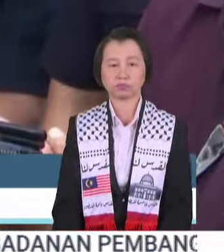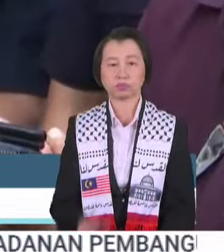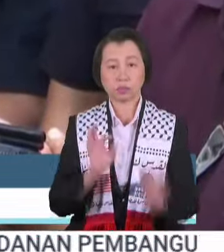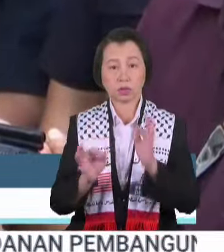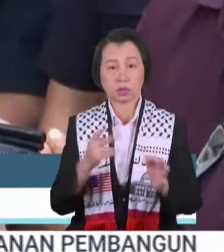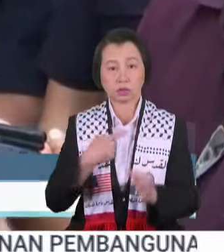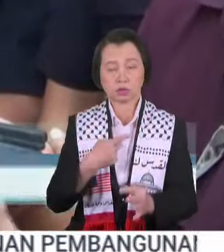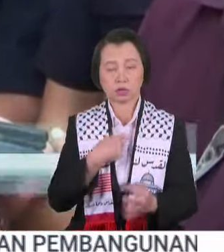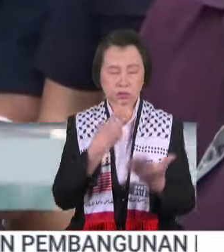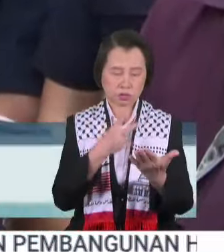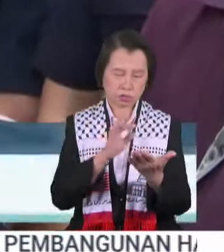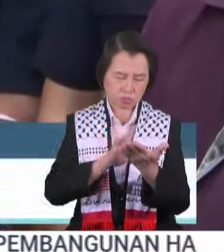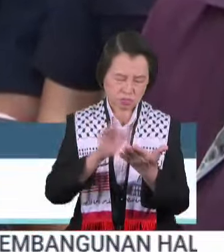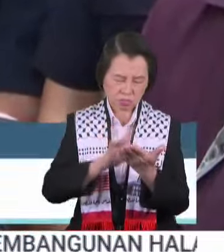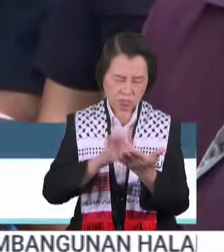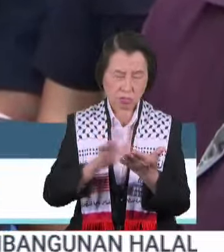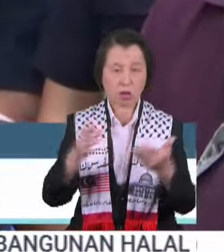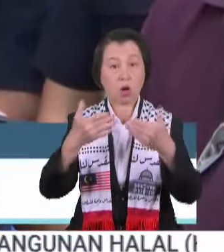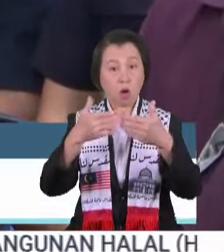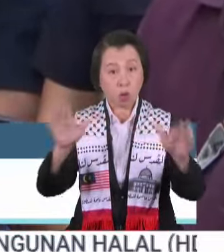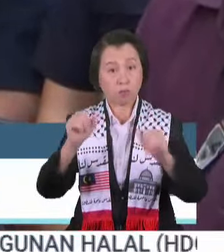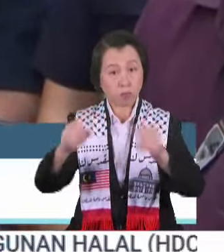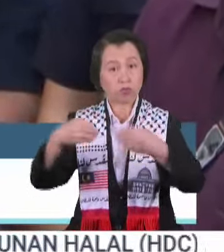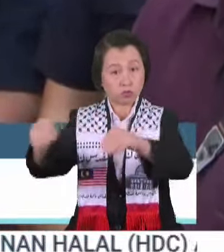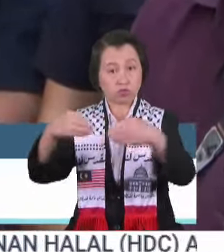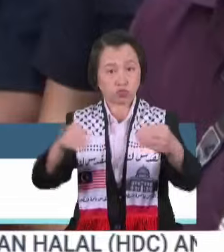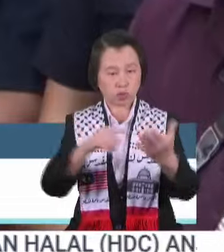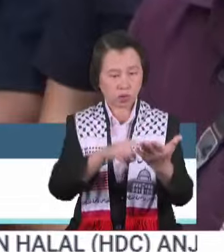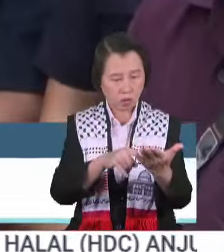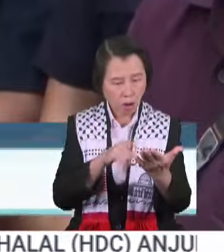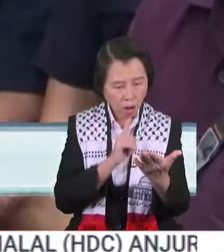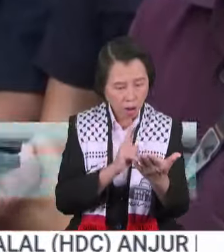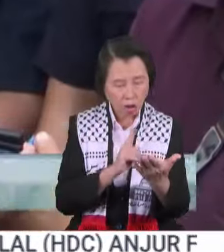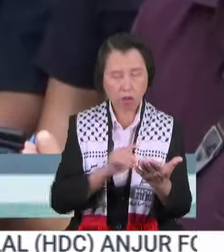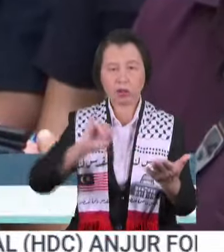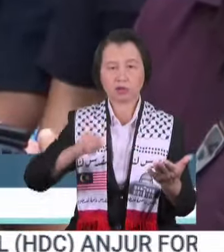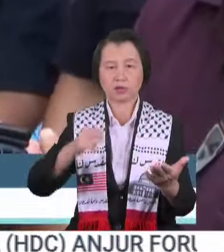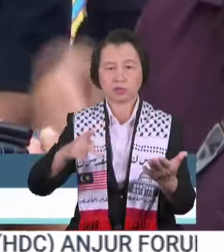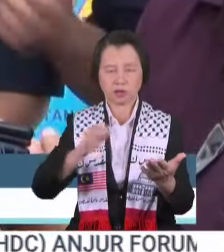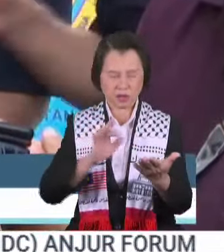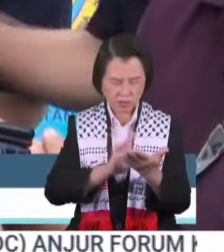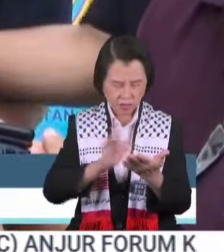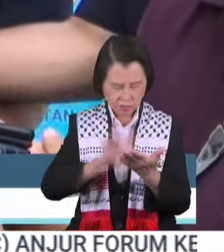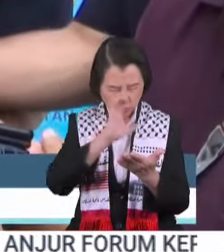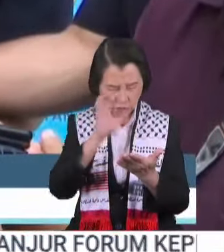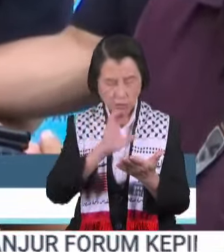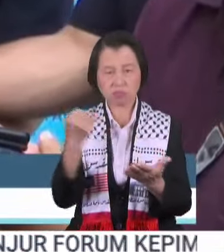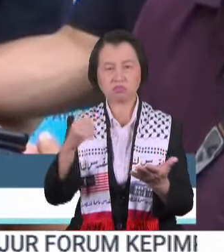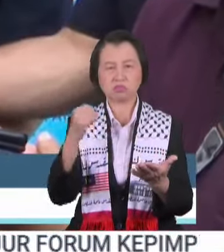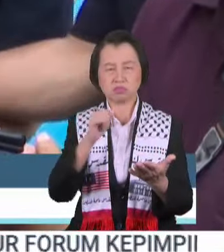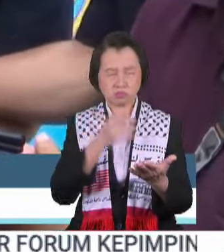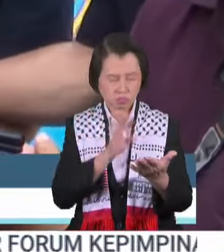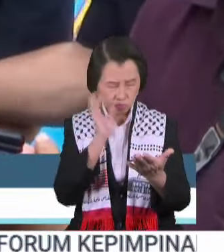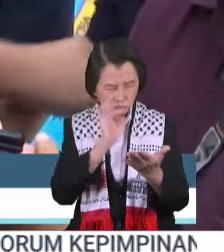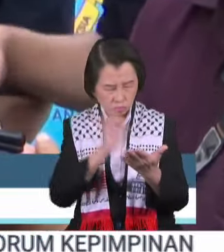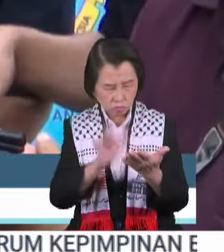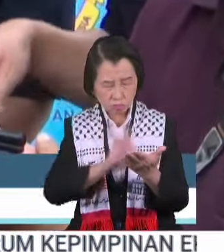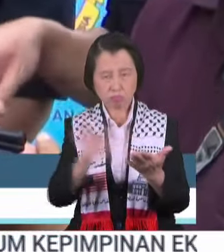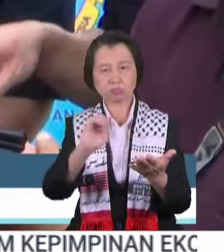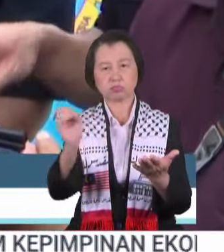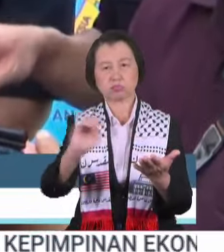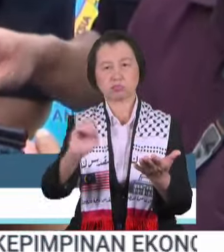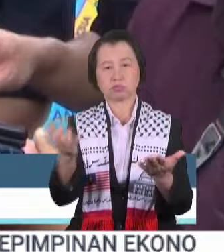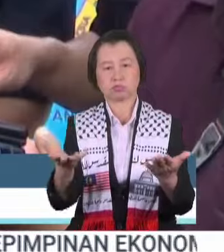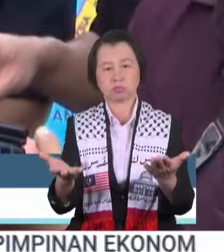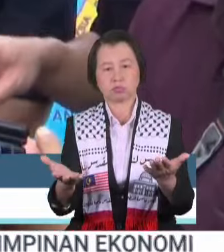Kalau kita tengok di media, dia open. Open. Tapi JPJ kita duk track tak dapat lagi. jadi peluang